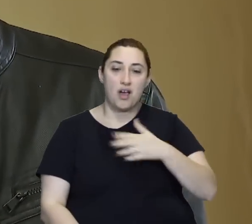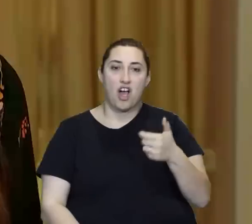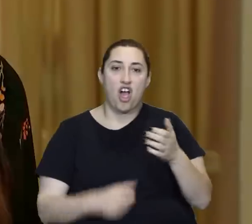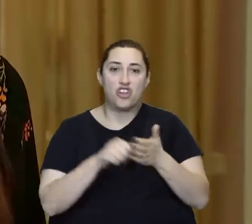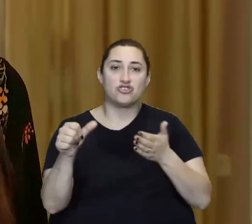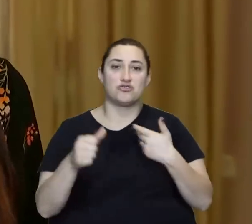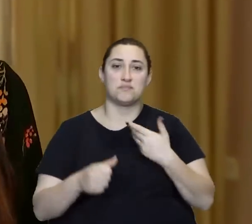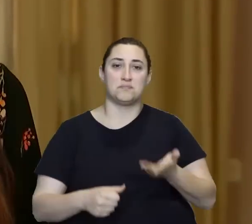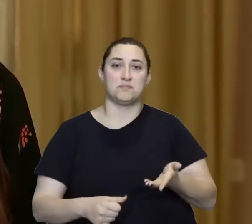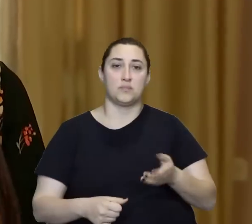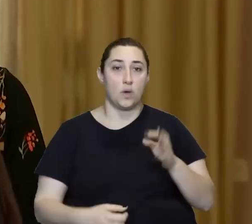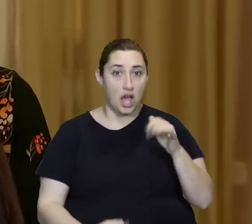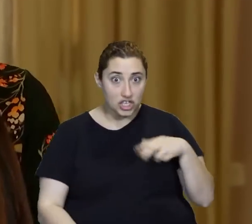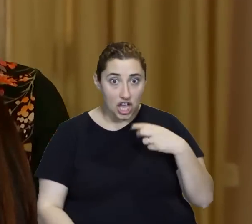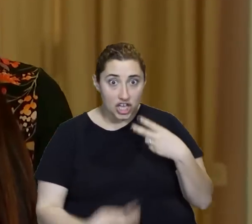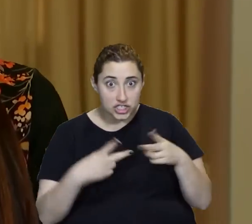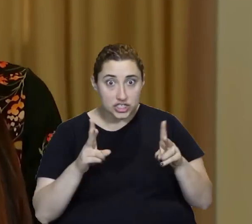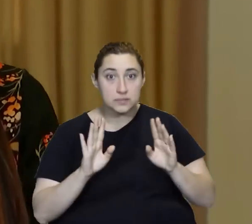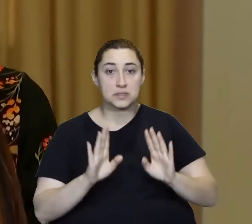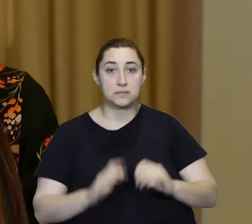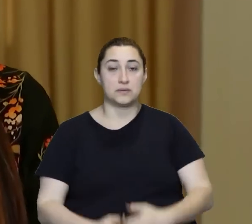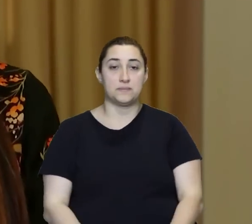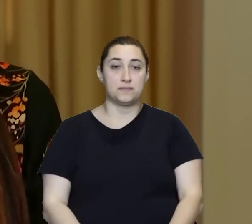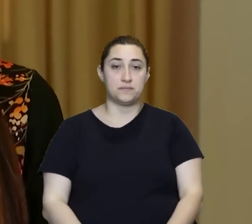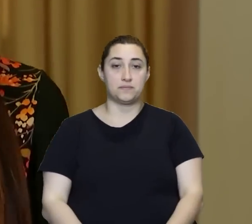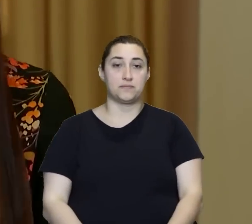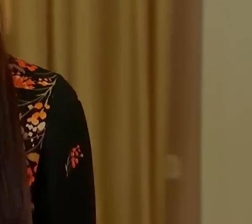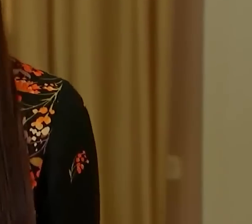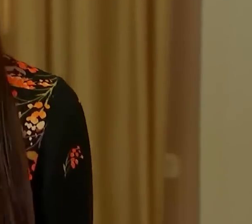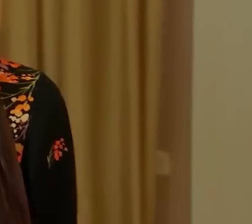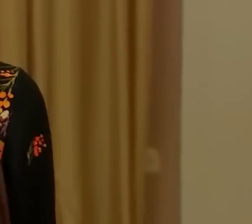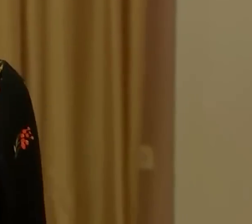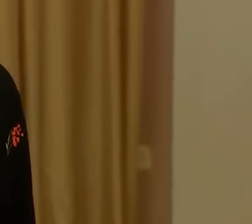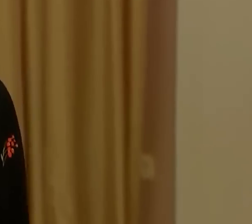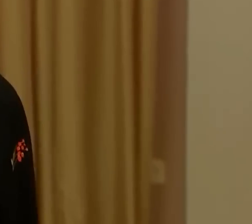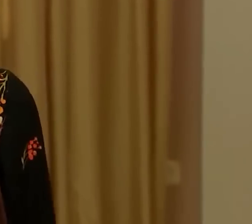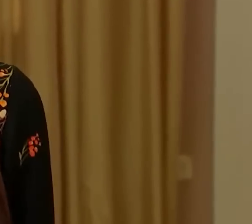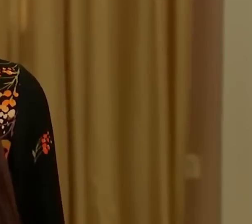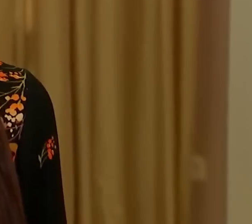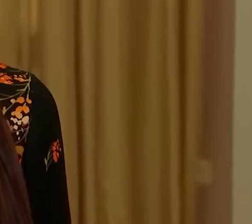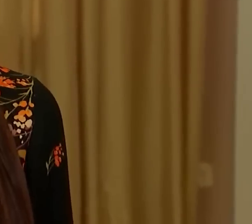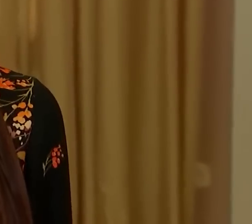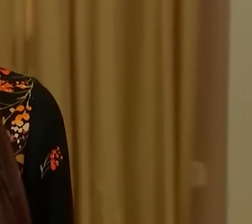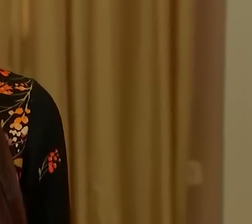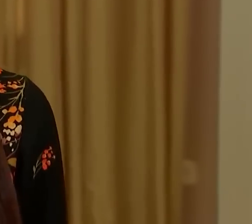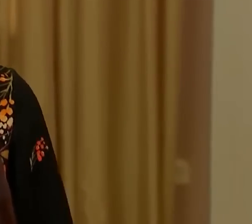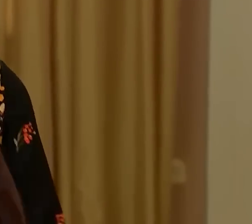açtım ama. Öyle mi? Tedirgin halde telefonla odanın kapısına göz attı. çaresizce götürdü